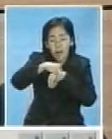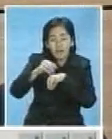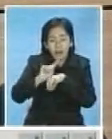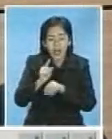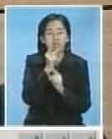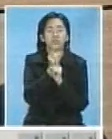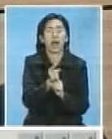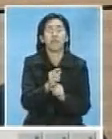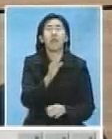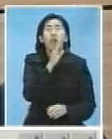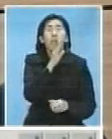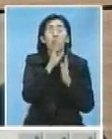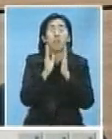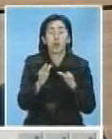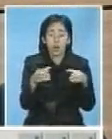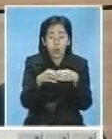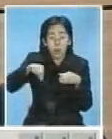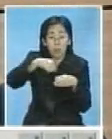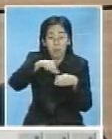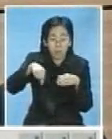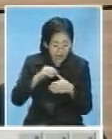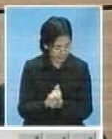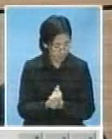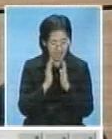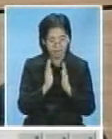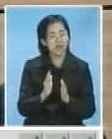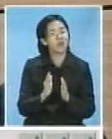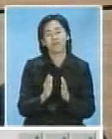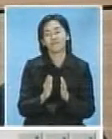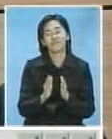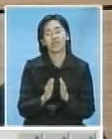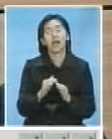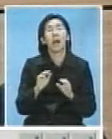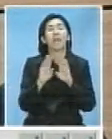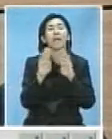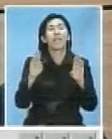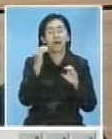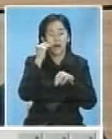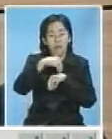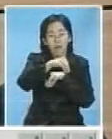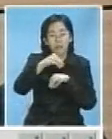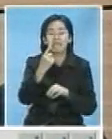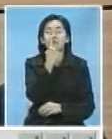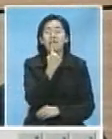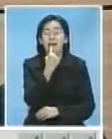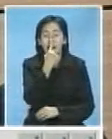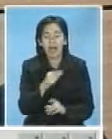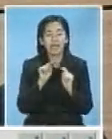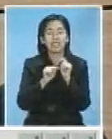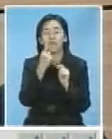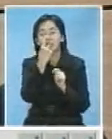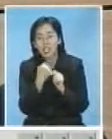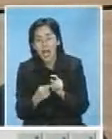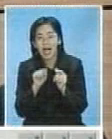ไรแต่ถ้ามีคนบางกลุ่มเนี่ยนะคะแล้วมีผู้ใหญ่ในบ้านเมืองไปเปิดหมู่บ้านสีแดงตำบลแดงอำเภอ